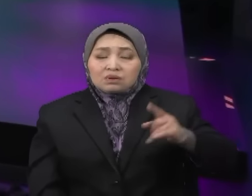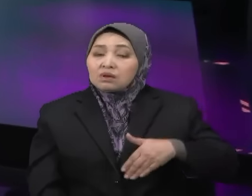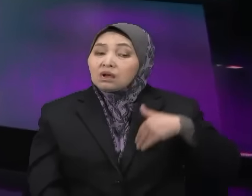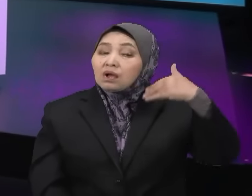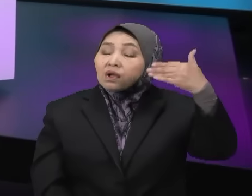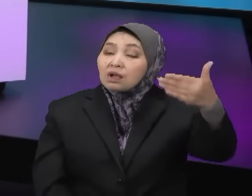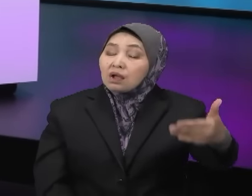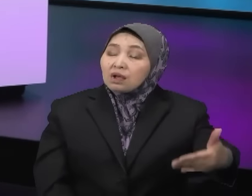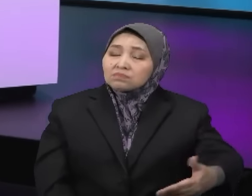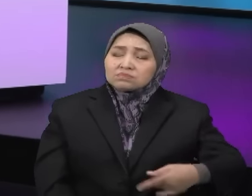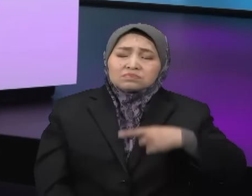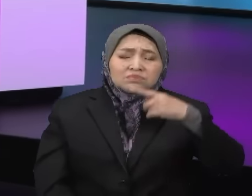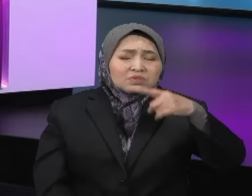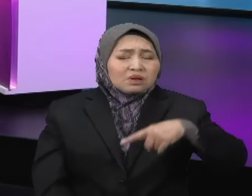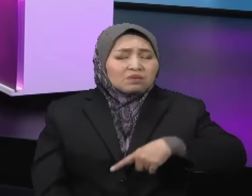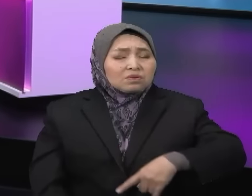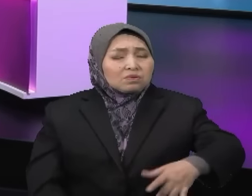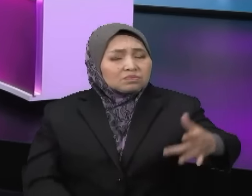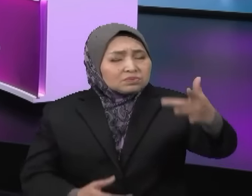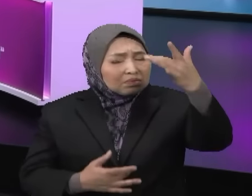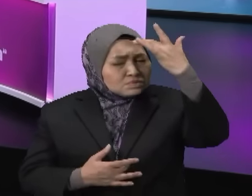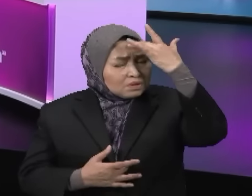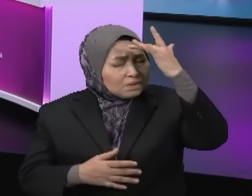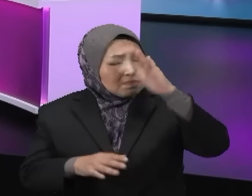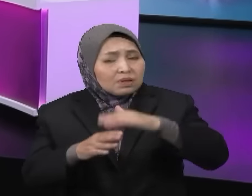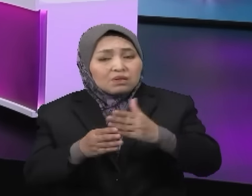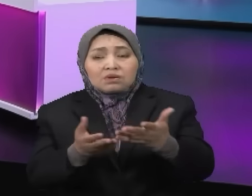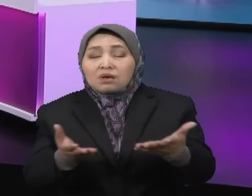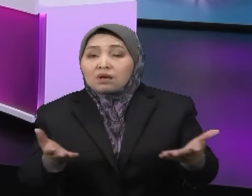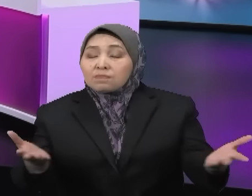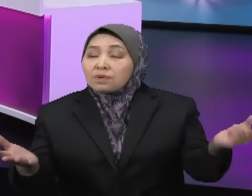يعتذرون إليكم إذا